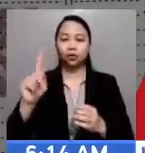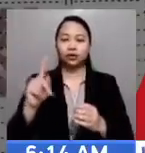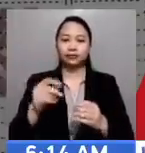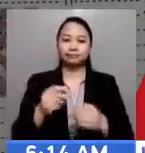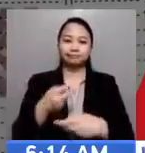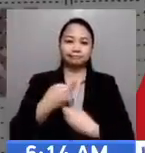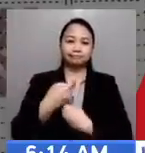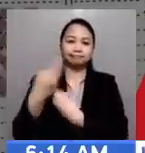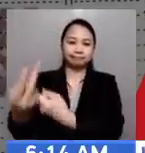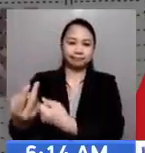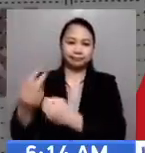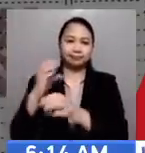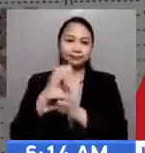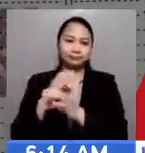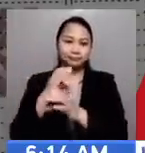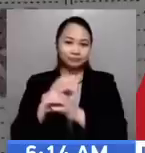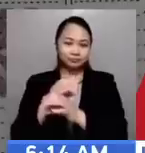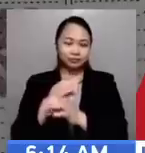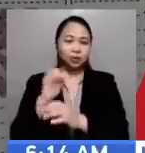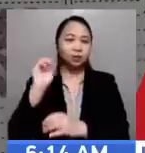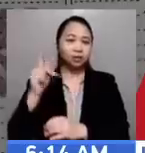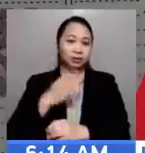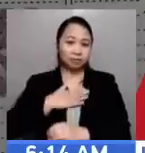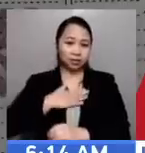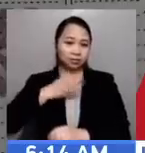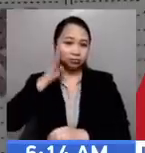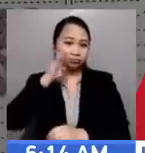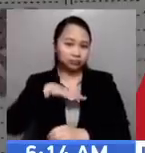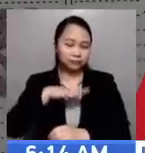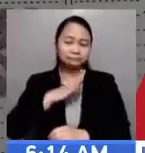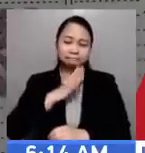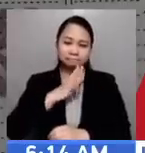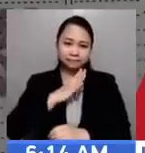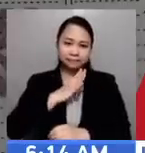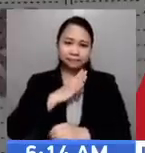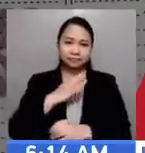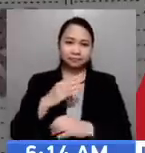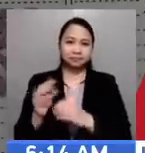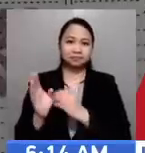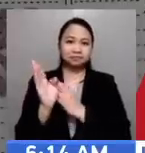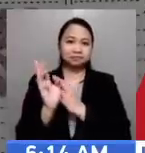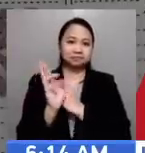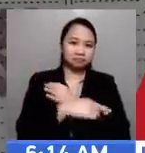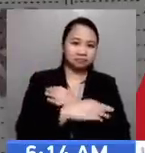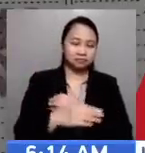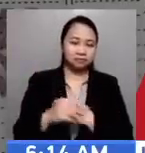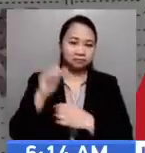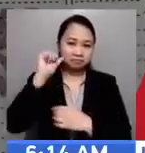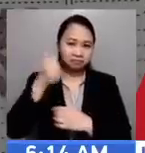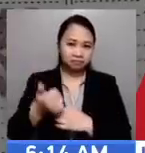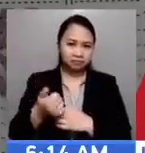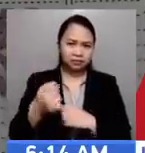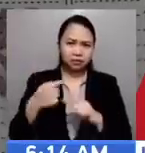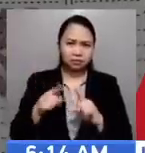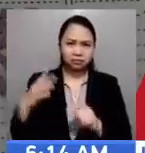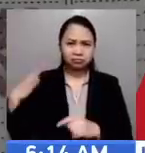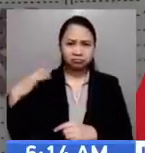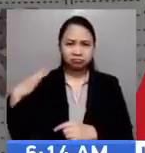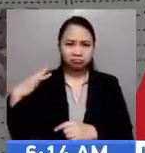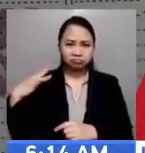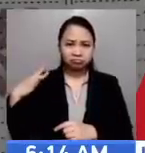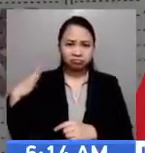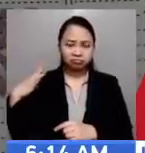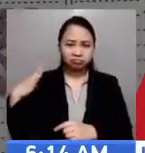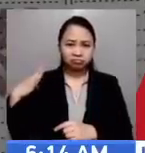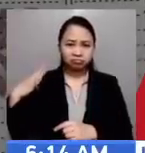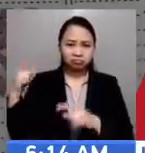na siyempre kapatid na isosoli niya ng kinabukasan pagkatapos. Pero unfortunately, hindi na